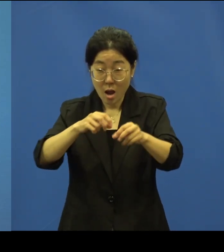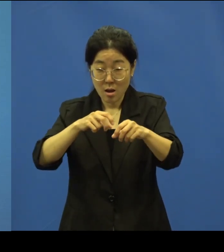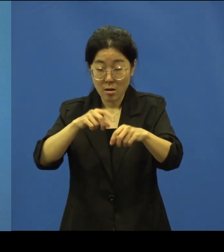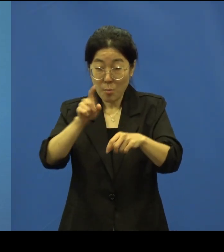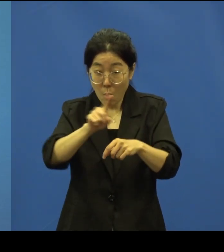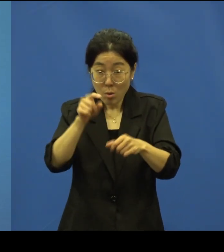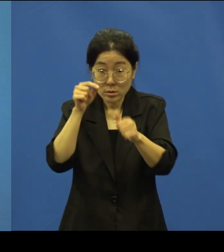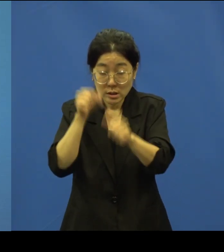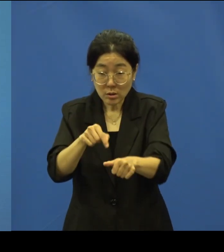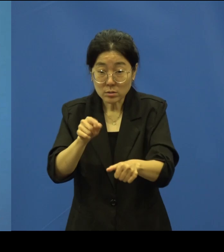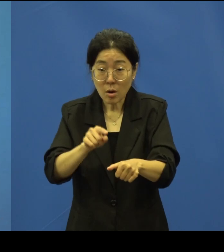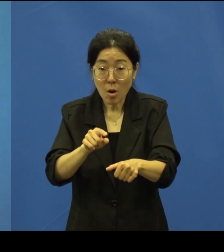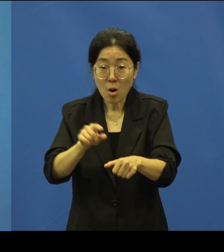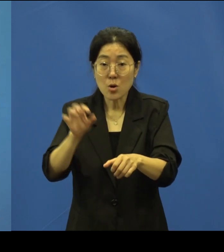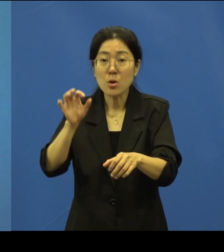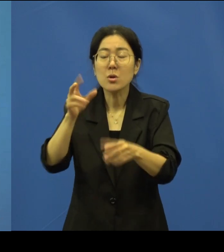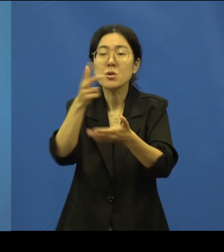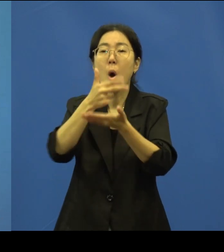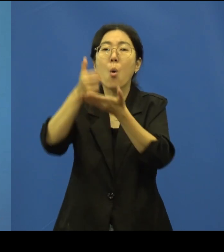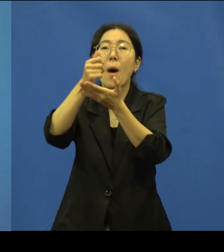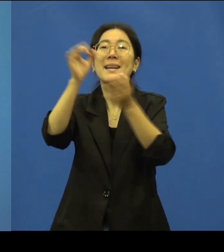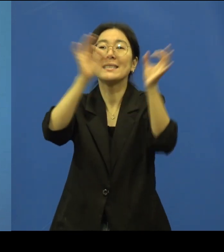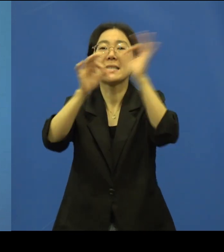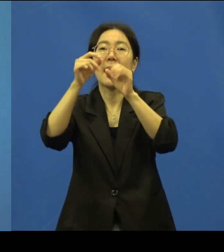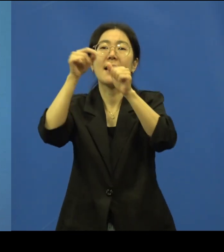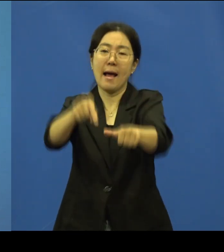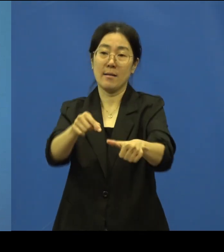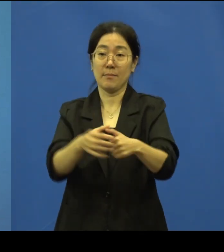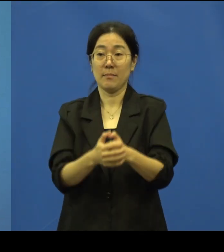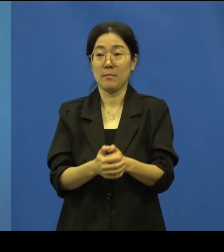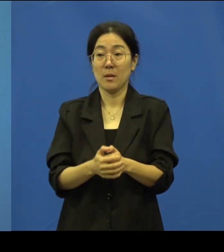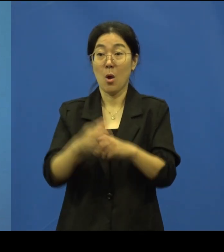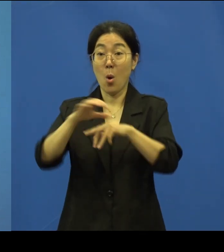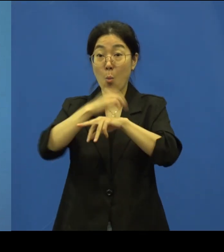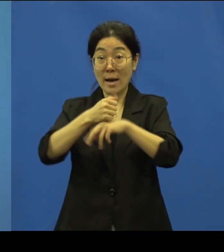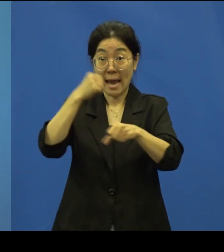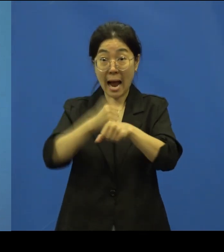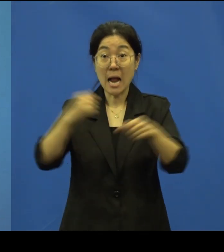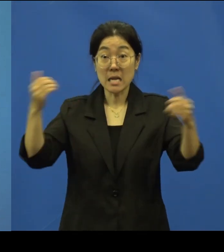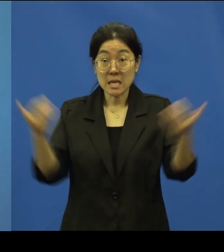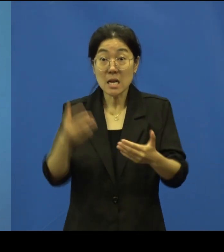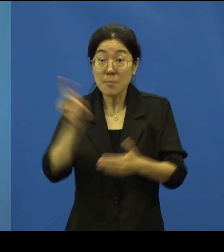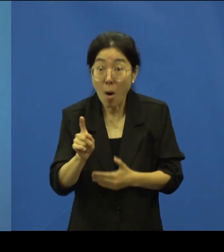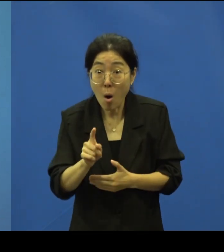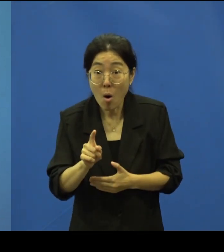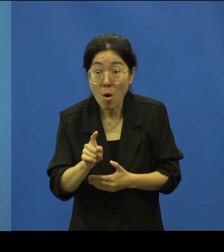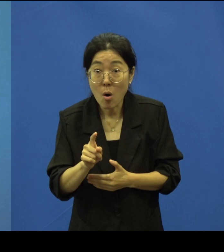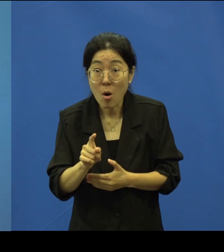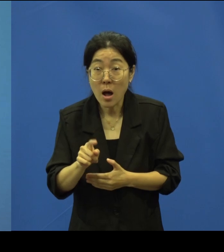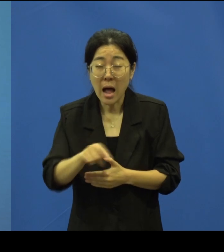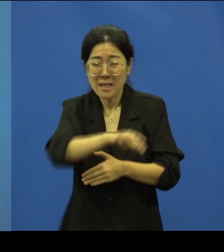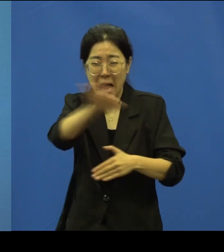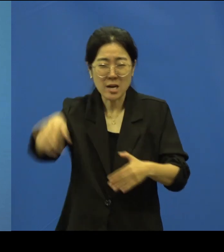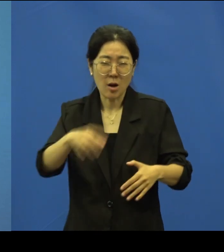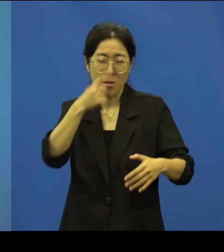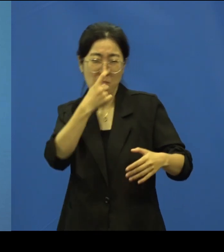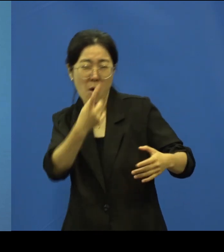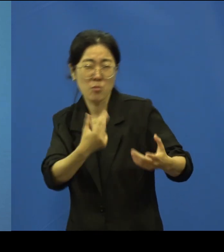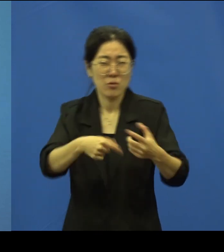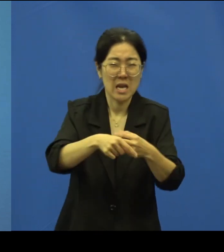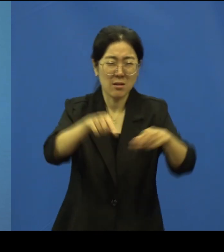일이 일어났다고 오늘 성경에 기록을 하냐면, 여러분이 이제 나중에 보시면 1절부터 7절